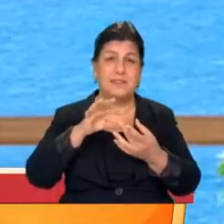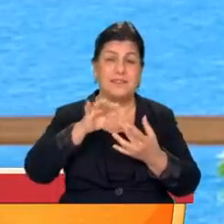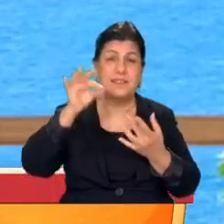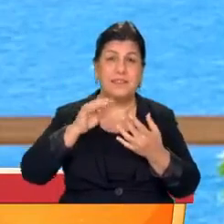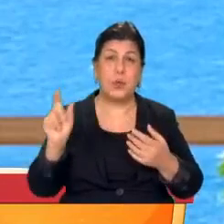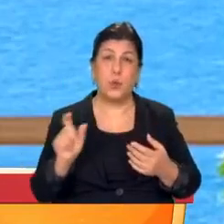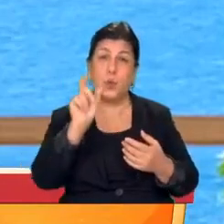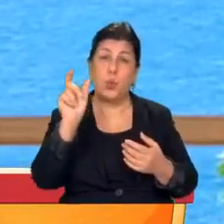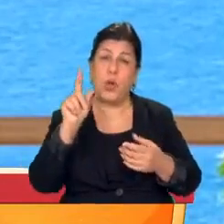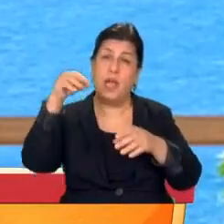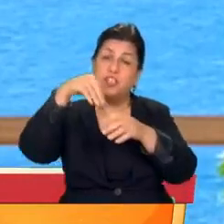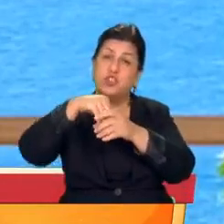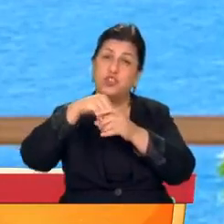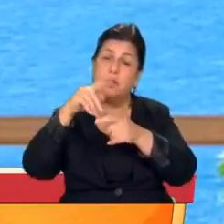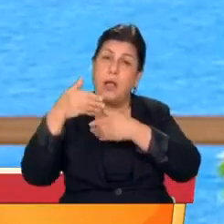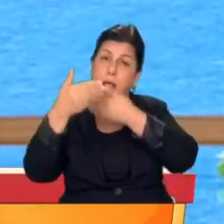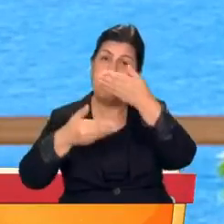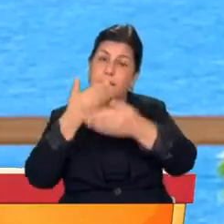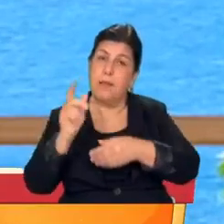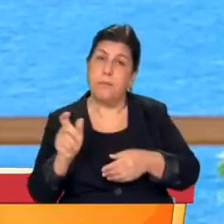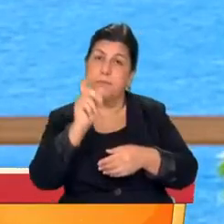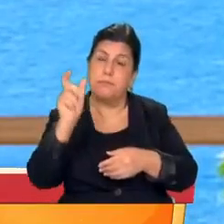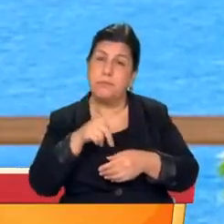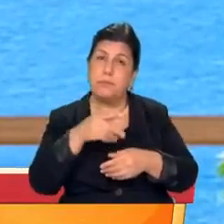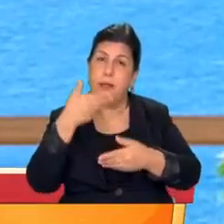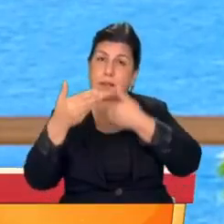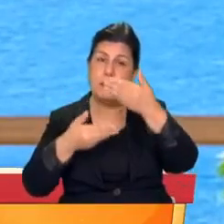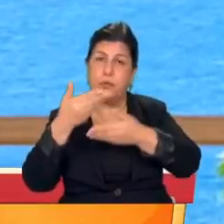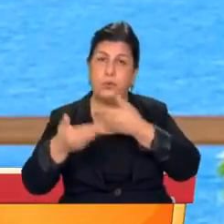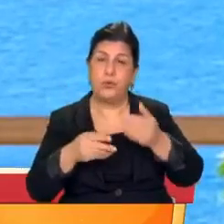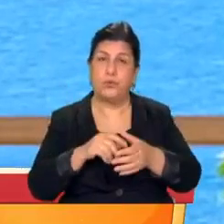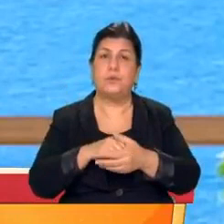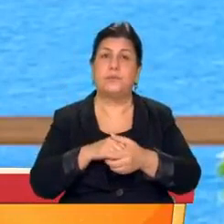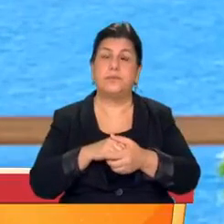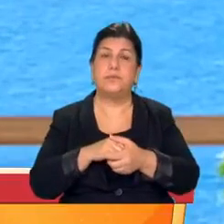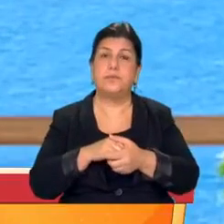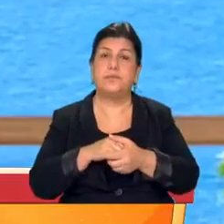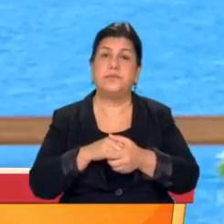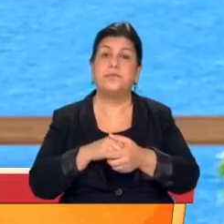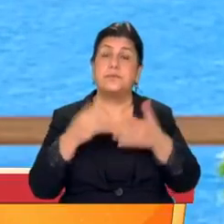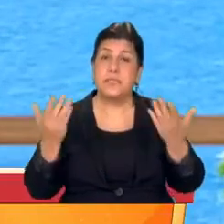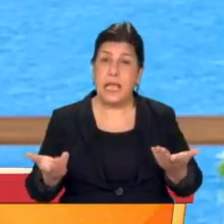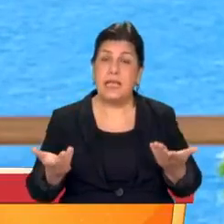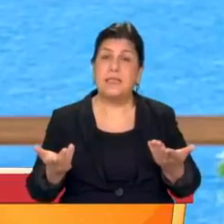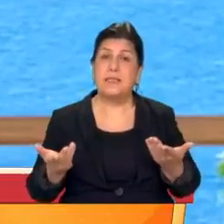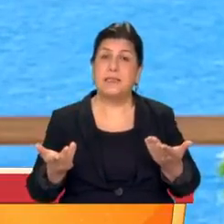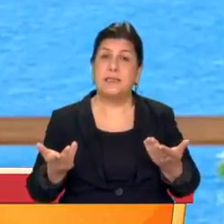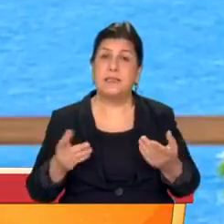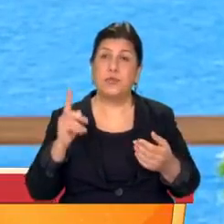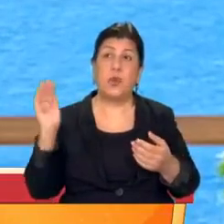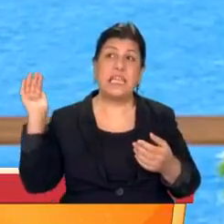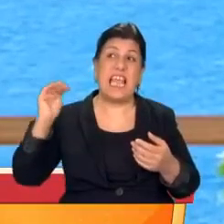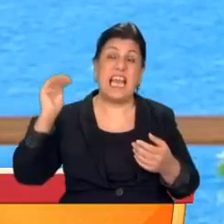Kur'an'ın ifadesiyle indi ehaf aleyküm adabey Emin aldı Yani o